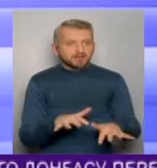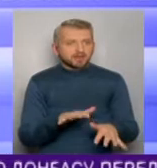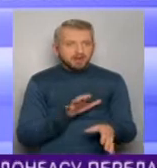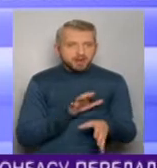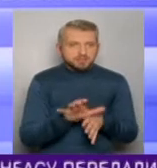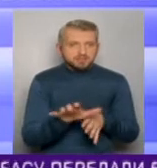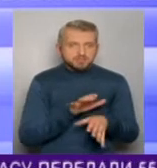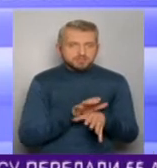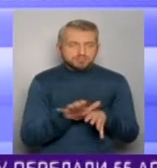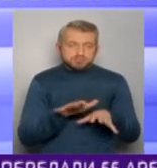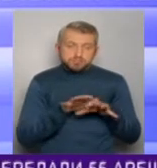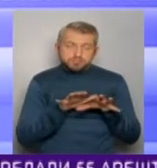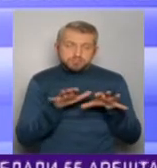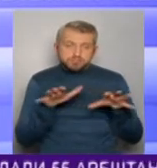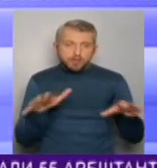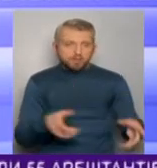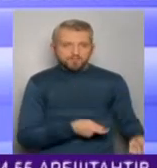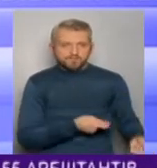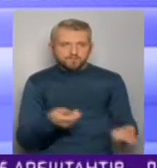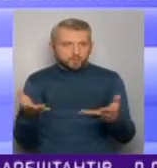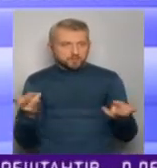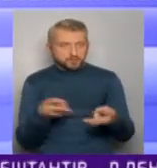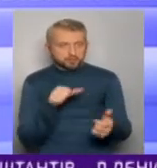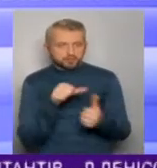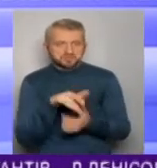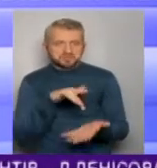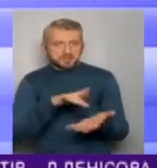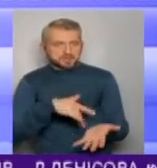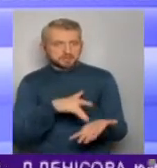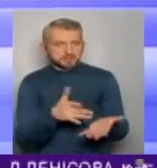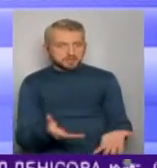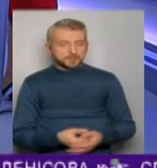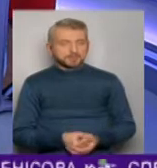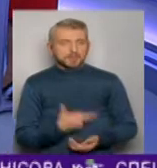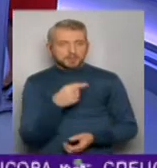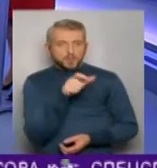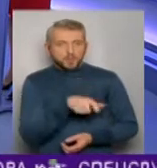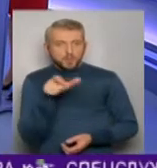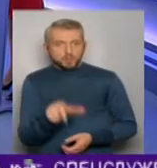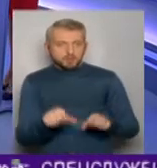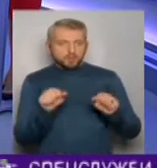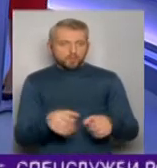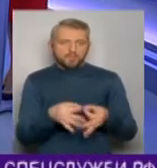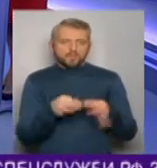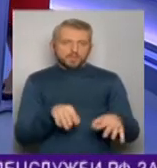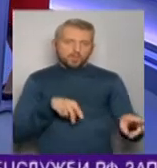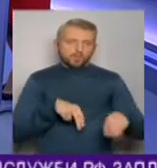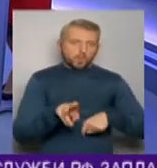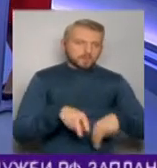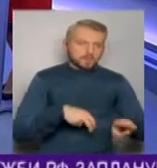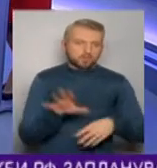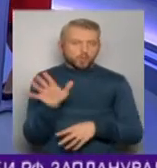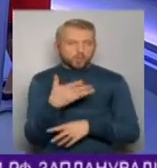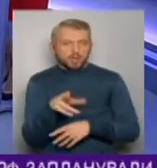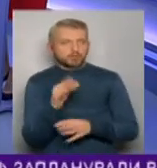складувати, його просто потрібно вивозити, особливо це стосується центральної частини місця, де люди могли б вільно пройти і погуляти, наприклад,